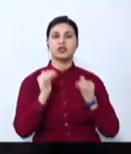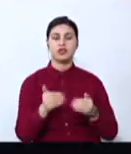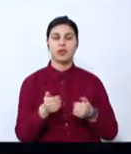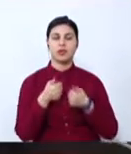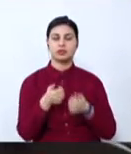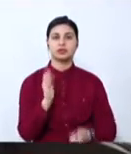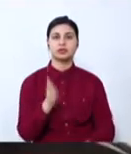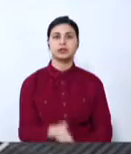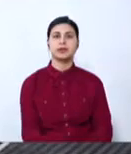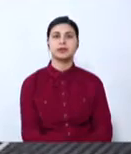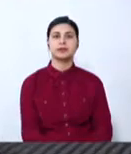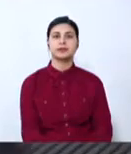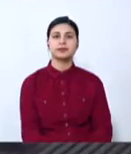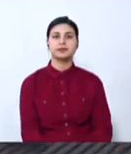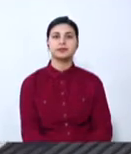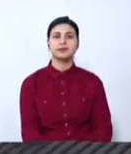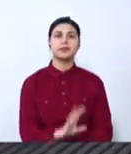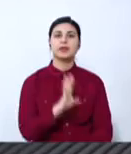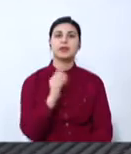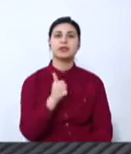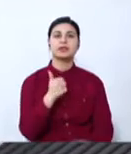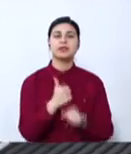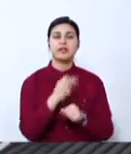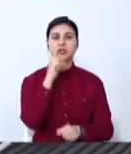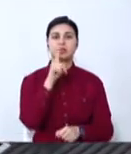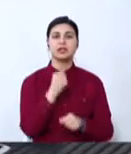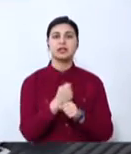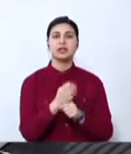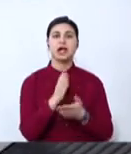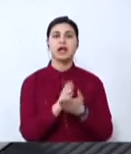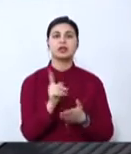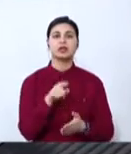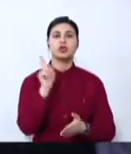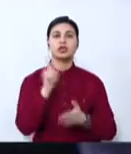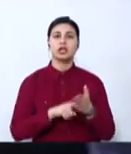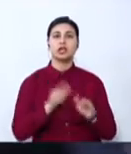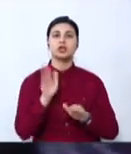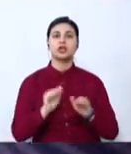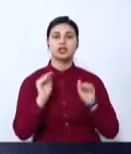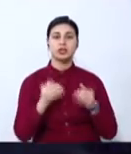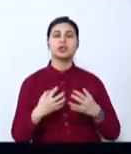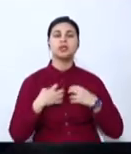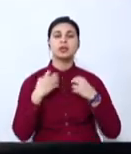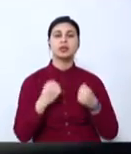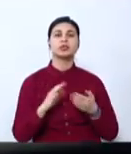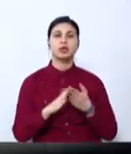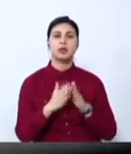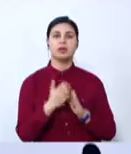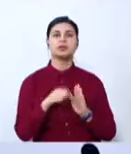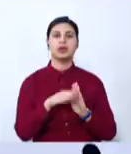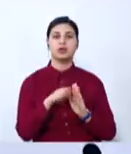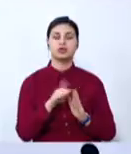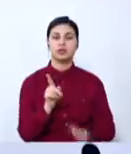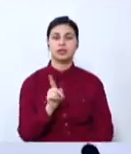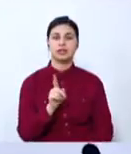უწყობს ხელს. Ყველაზე მთავარი შეცდომა, რასაც უშვებთ, არის ის, რომ გჯერათ წონაში კლება ჯანმრთელობის მდგომარეობას